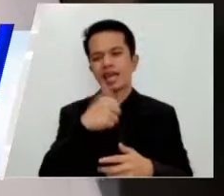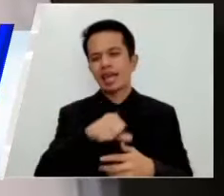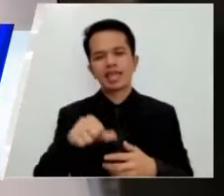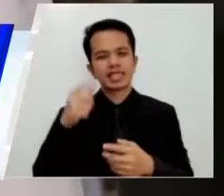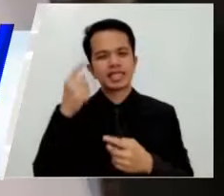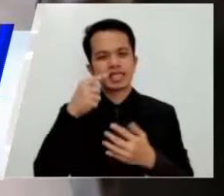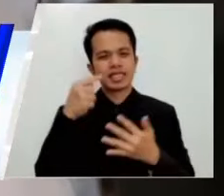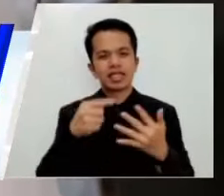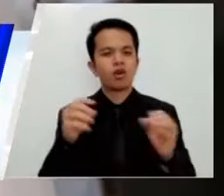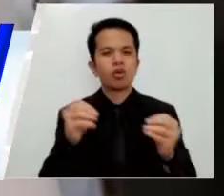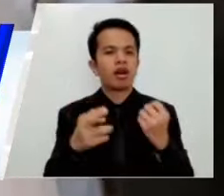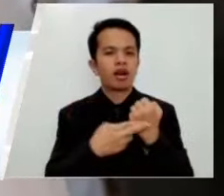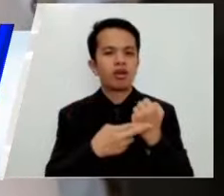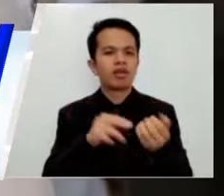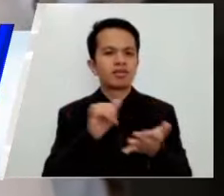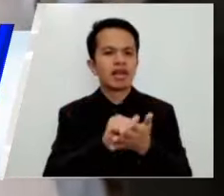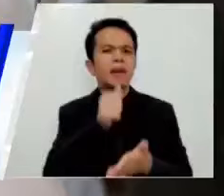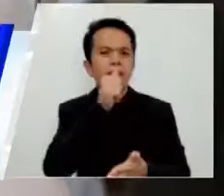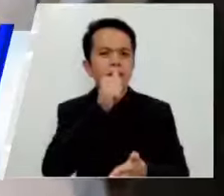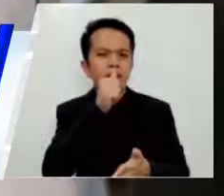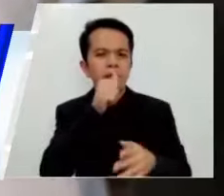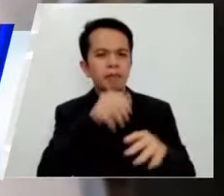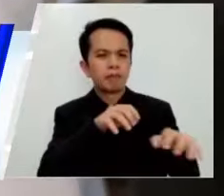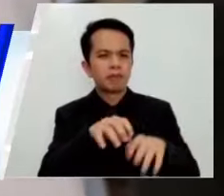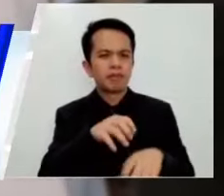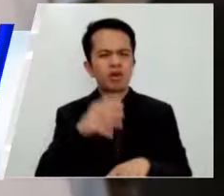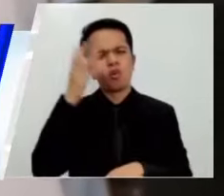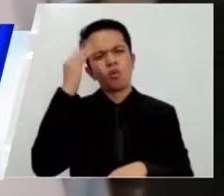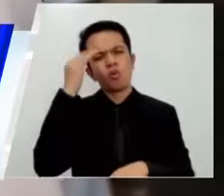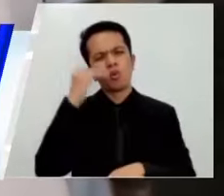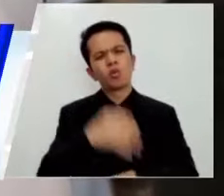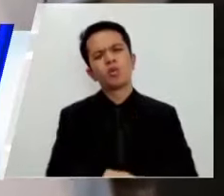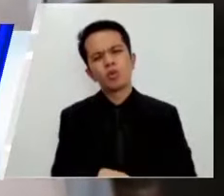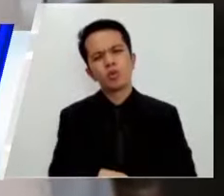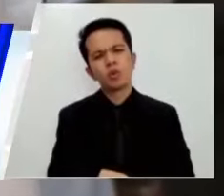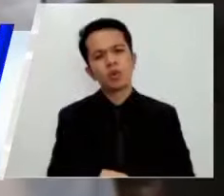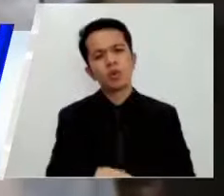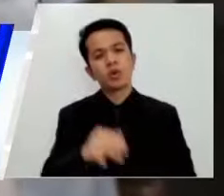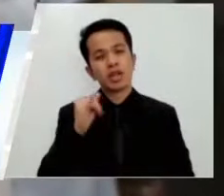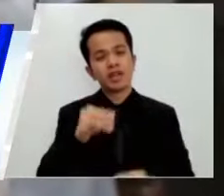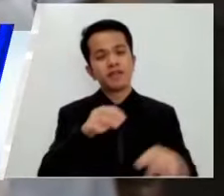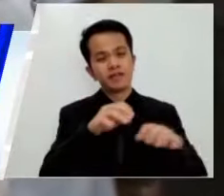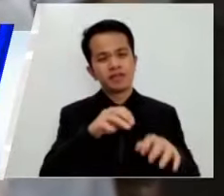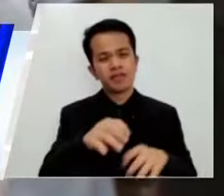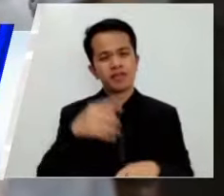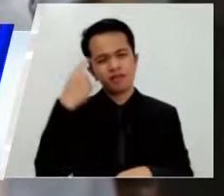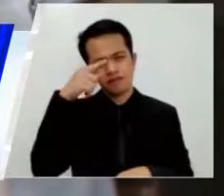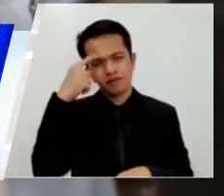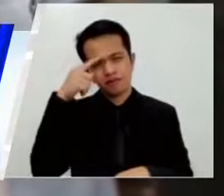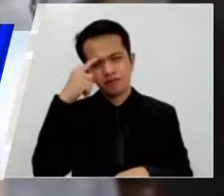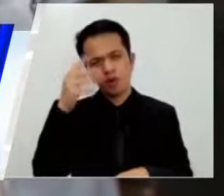So sikretong ginawa lahat ito. Bakit nila ginawa? Kung gagawin man nila, ba't pa nila ginawang sikreto?